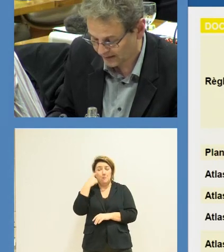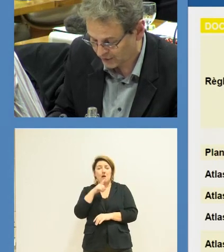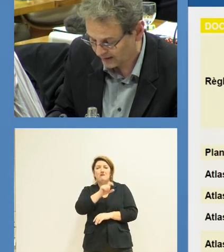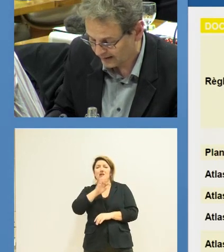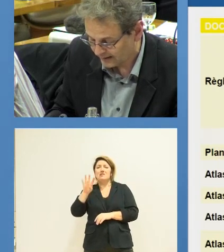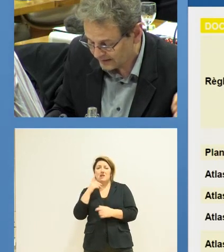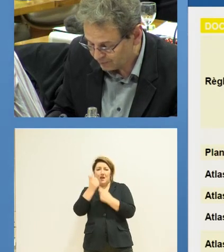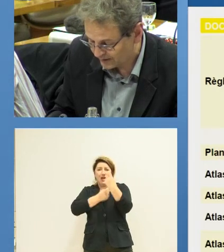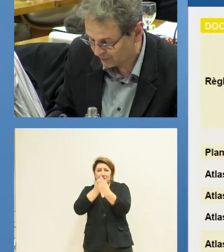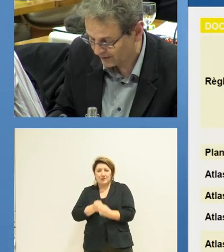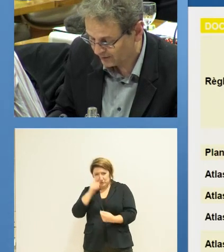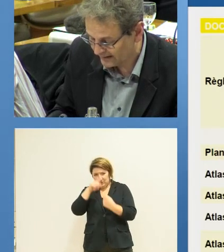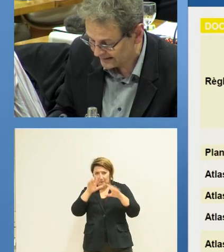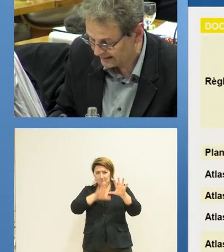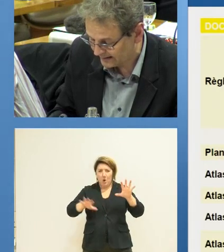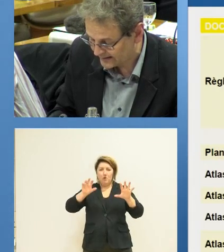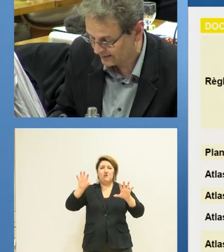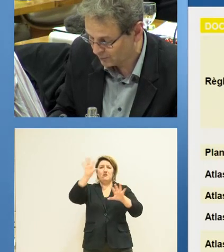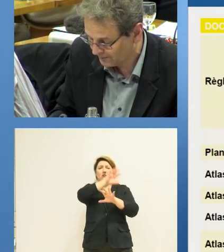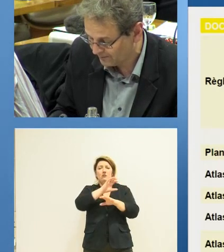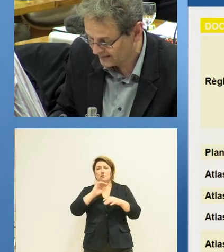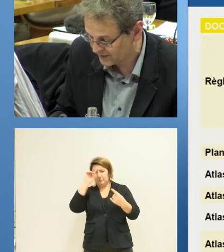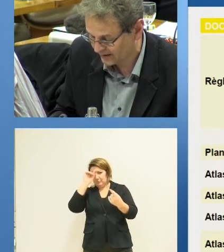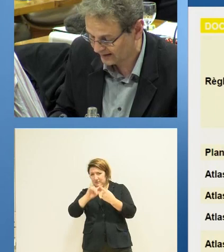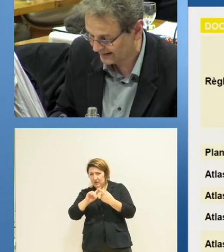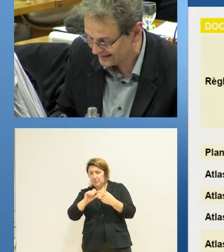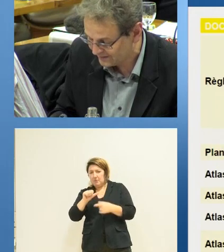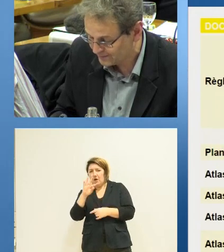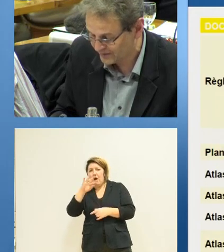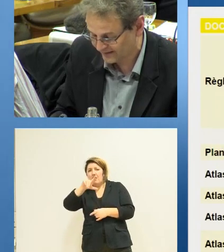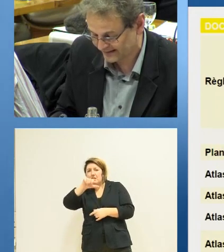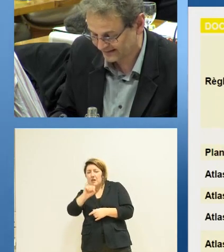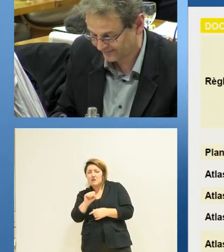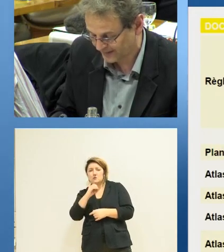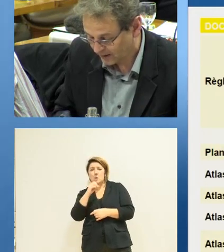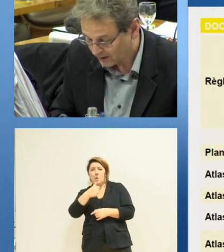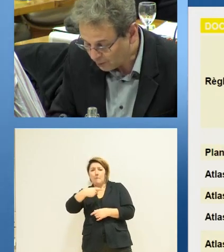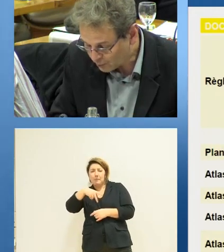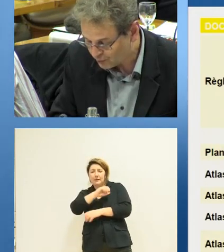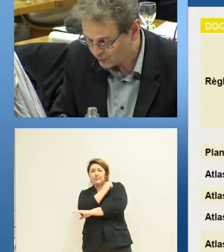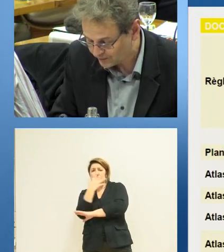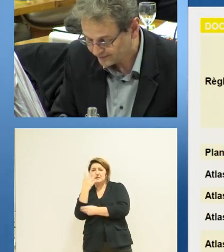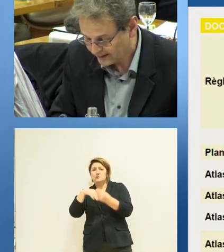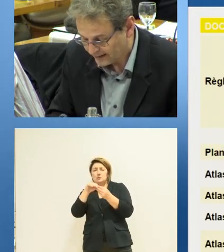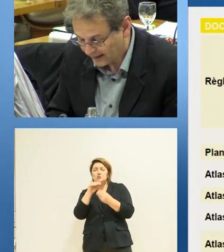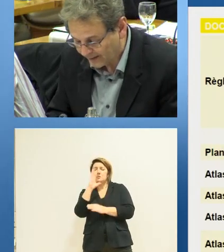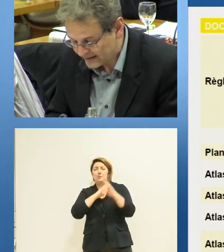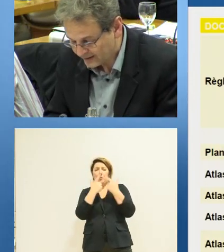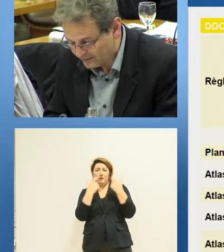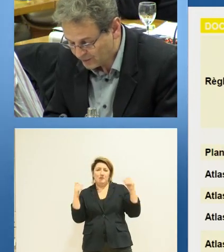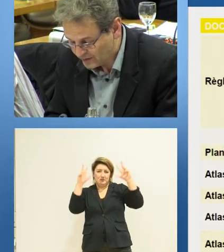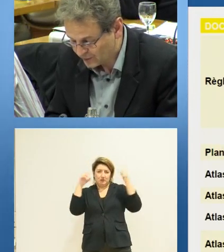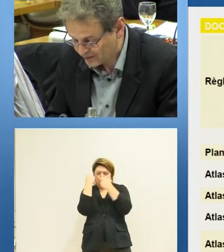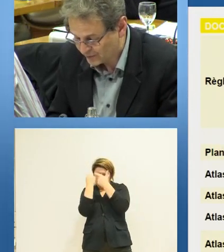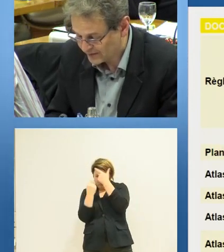plan de zonage des points concernant les atlas loi p paysage edit biodiversité en conclusion après